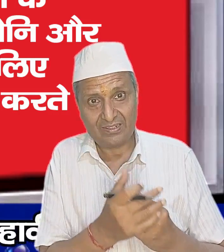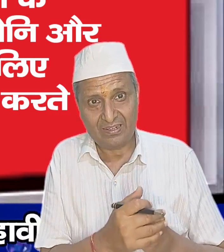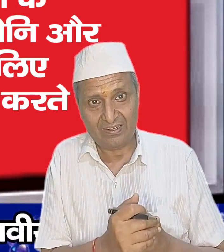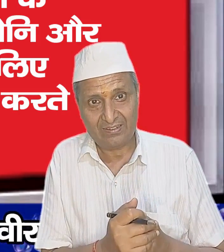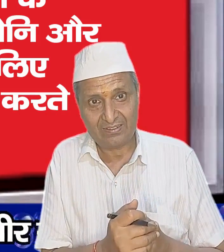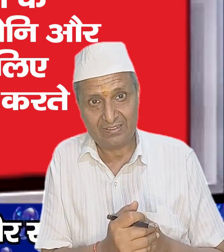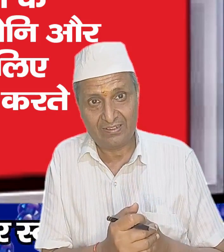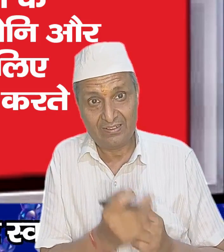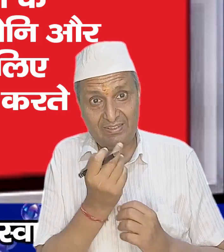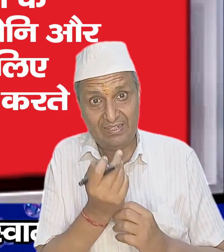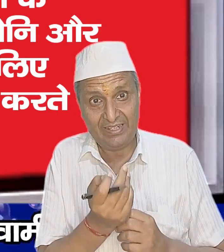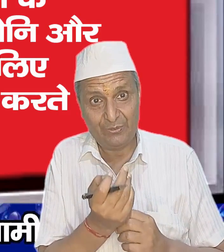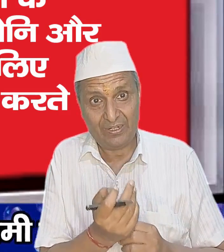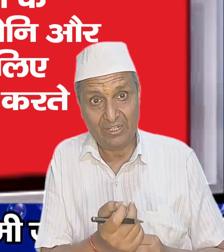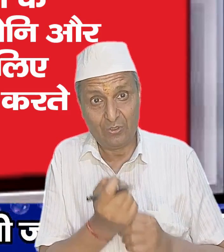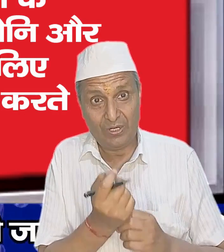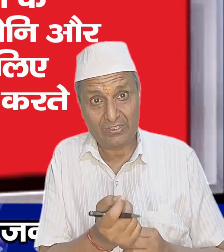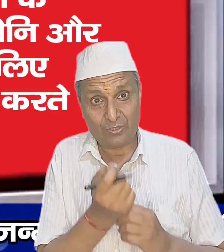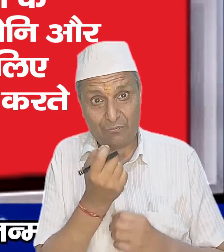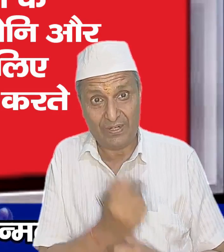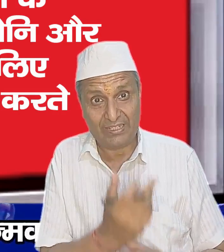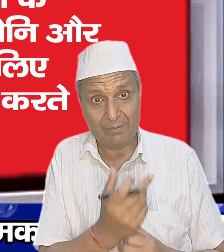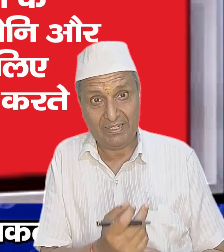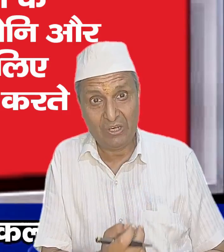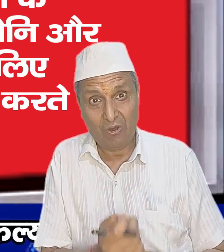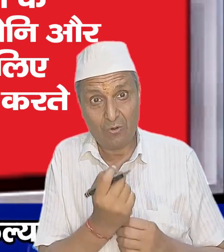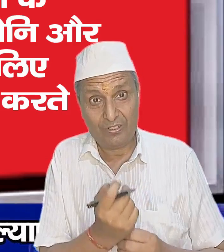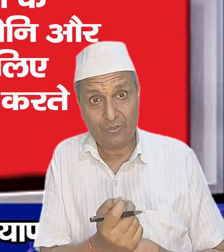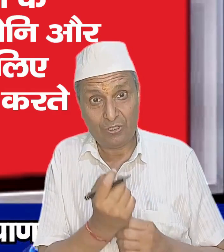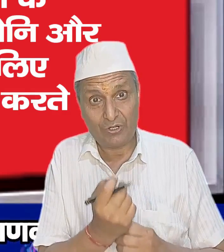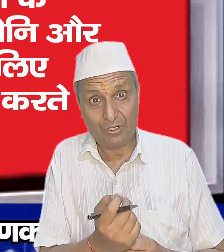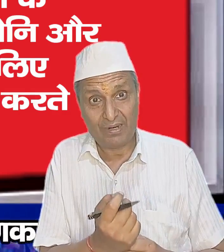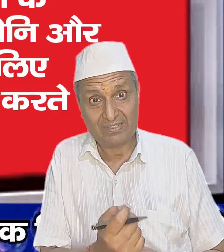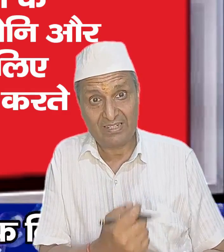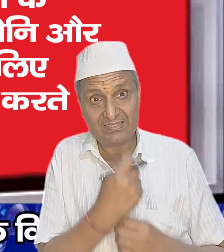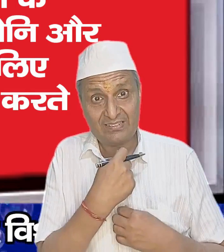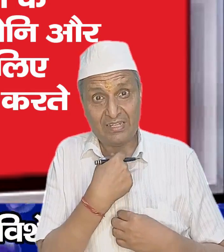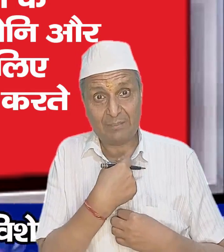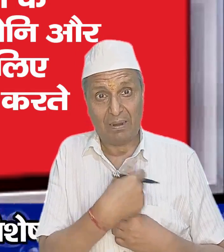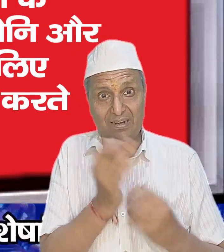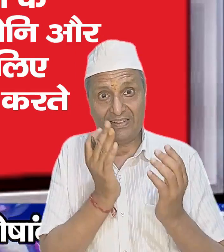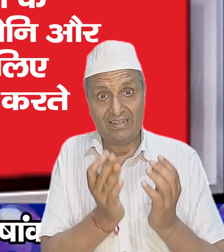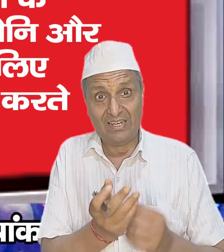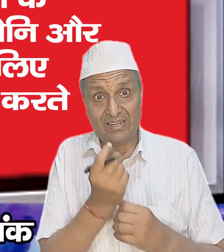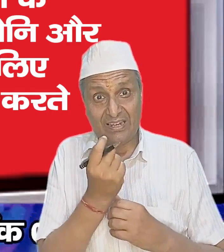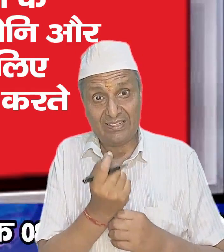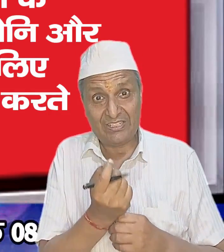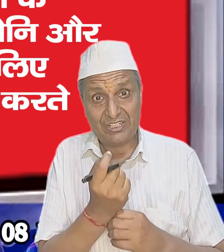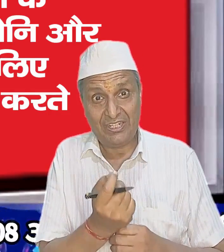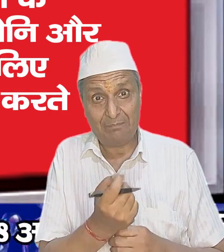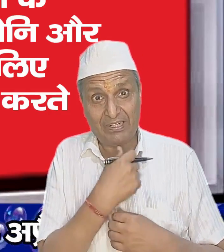तो हम ऐसे हो गए हैं कि अपने धर्म को हम कहने भी नहीं जाते, कई हम हिंदू बन चुके हैं और कई कहते हैं हम तो हिंदुओं की एक शाखा